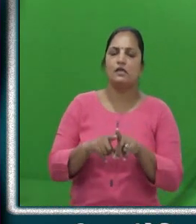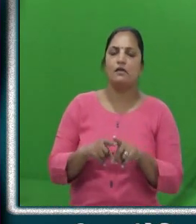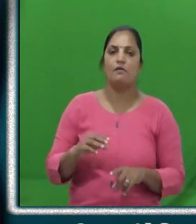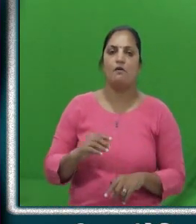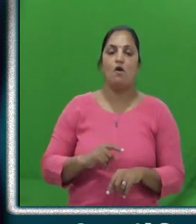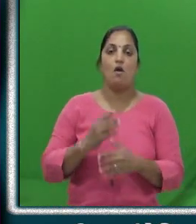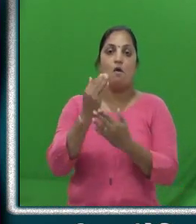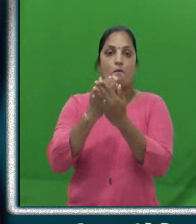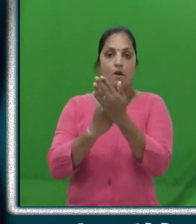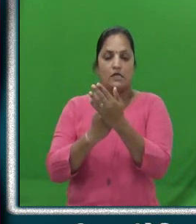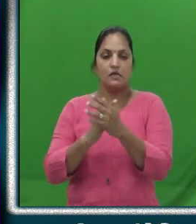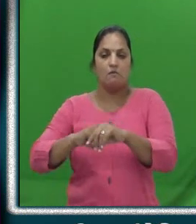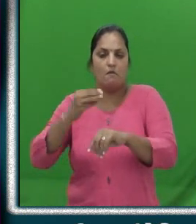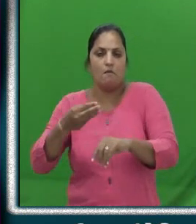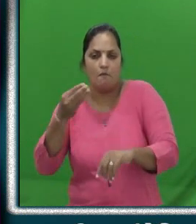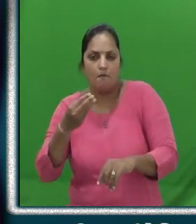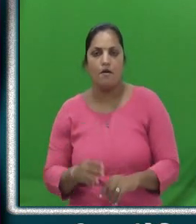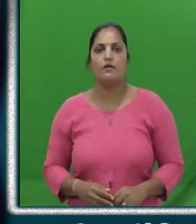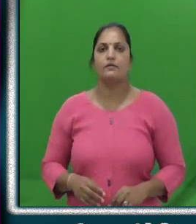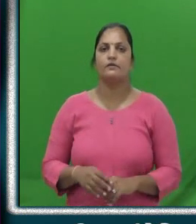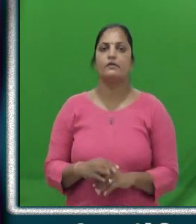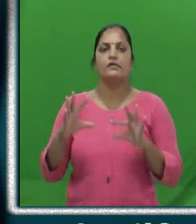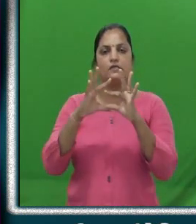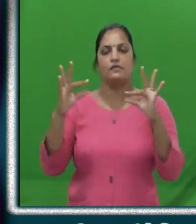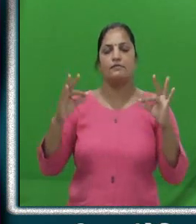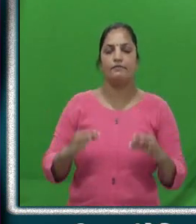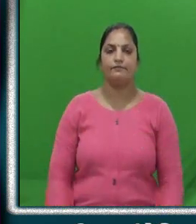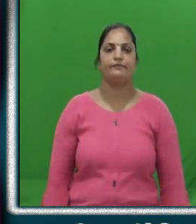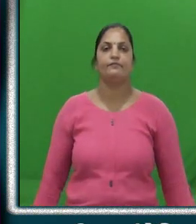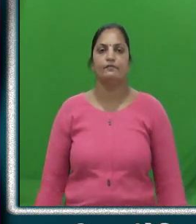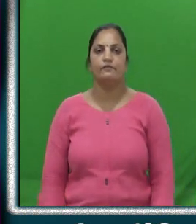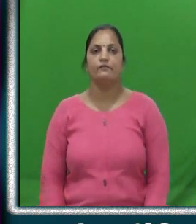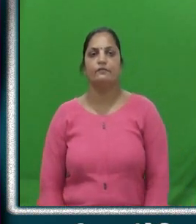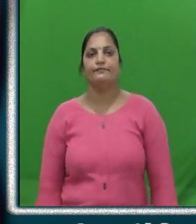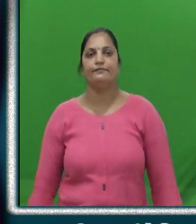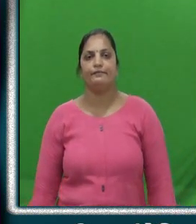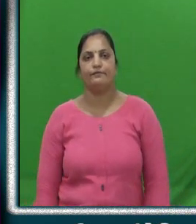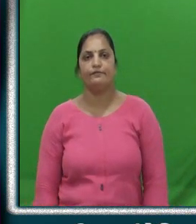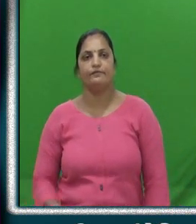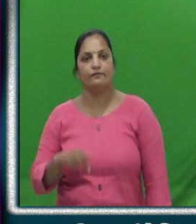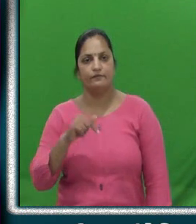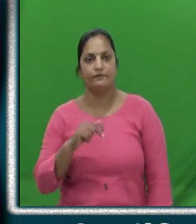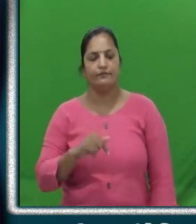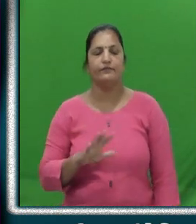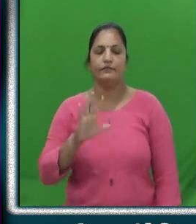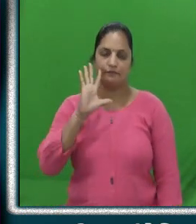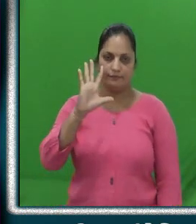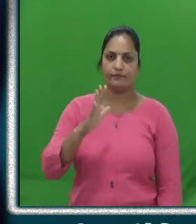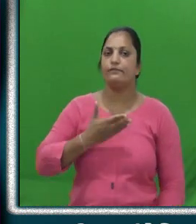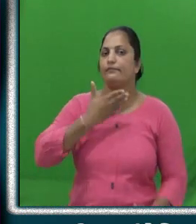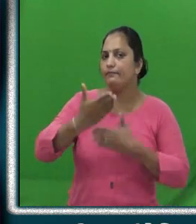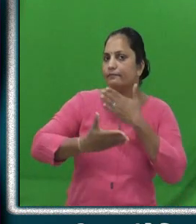ઘણા બધા ક્રિયા ઓકેઝનલી આ બધા કીવર્ડ્સ સિમ્પલ પ્રેઝન્ટ ટેન્સના એ આવે બરાબર ચલો આજે આપણે